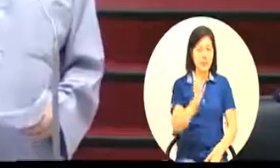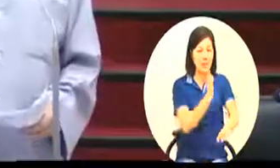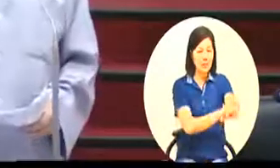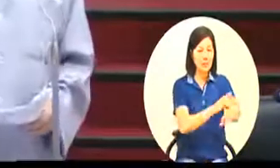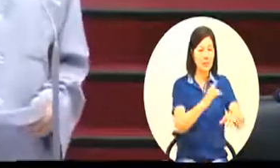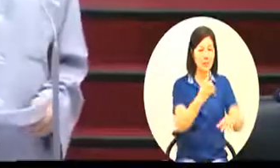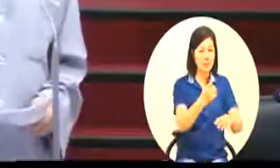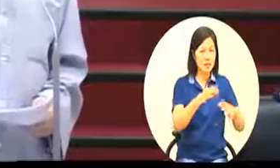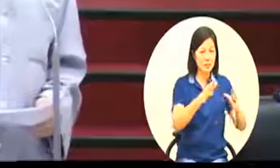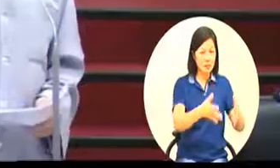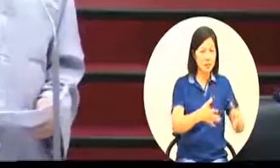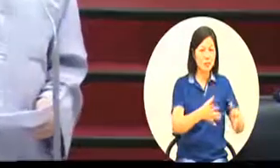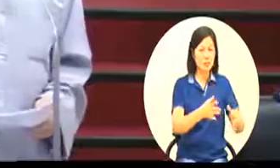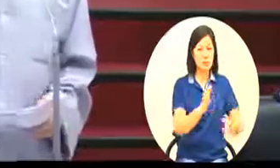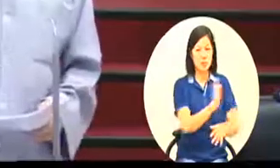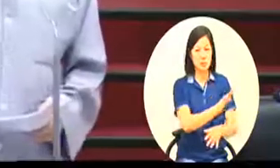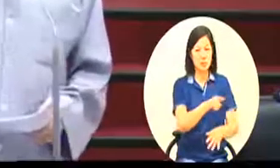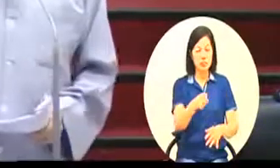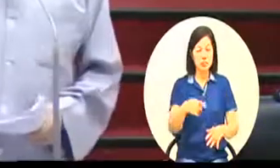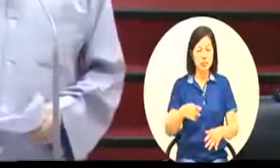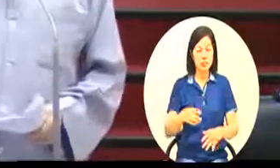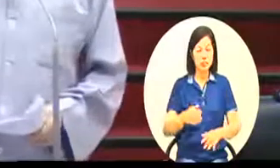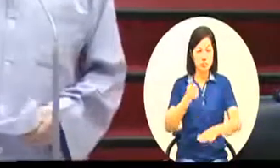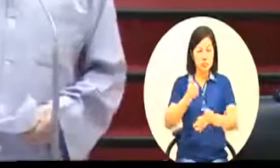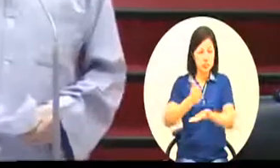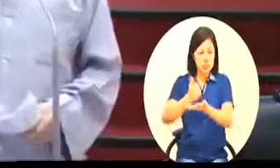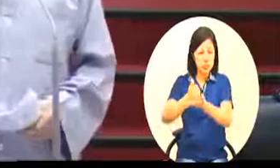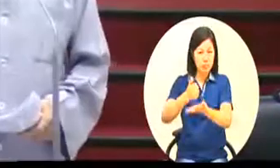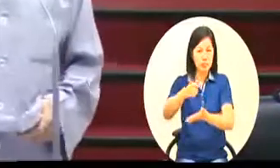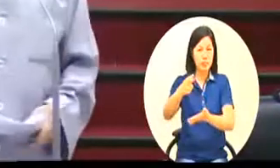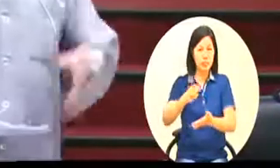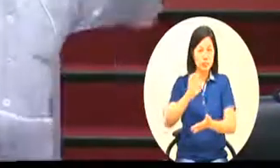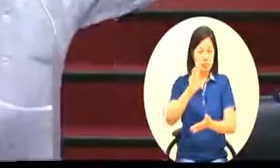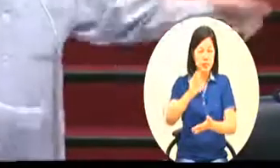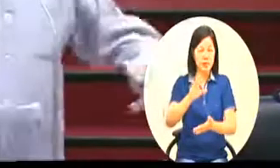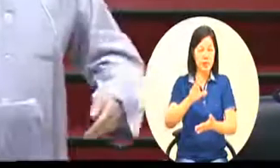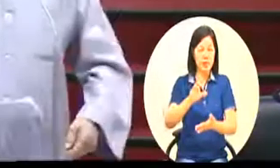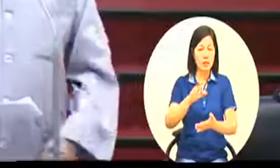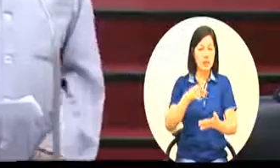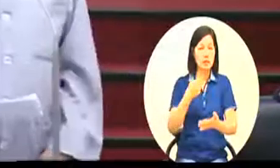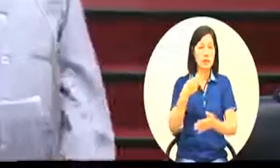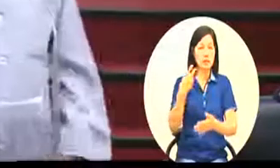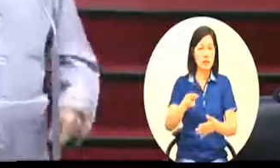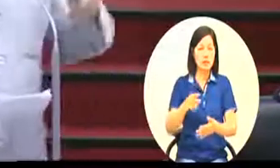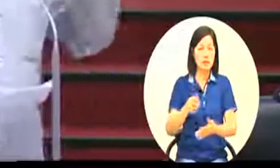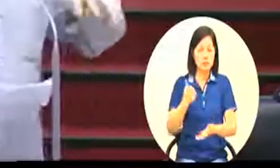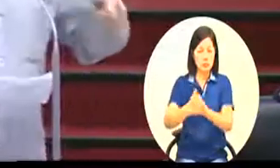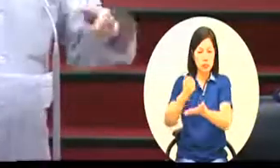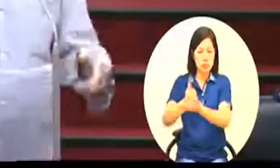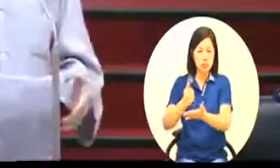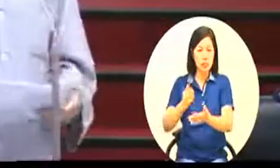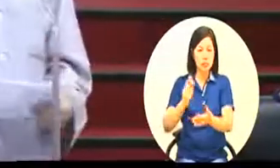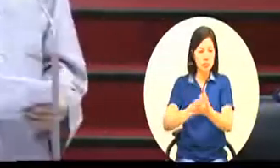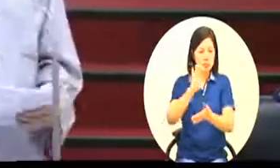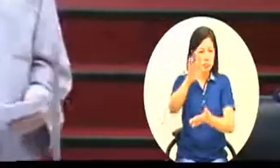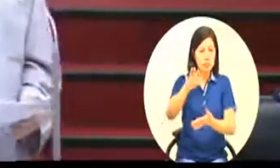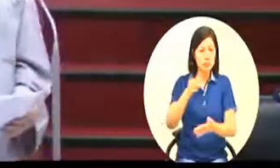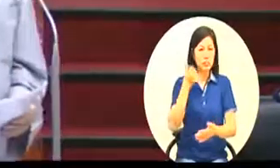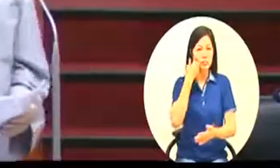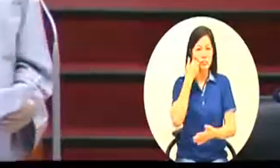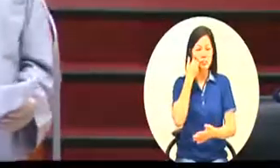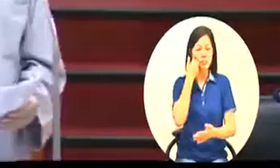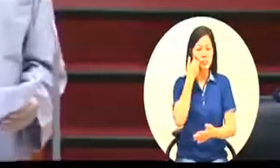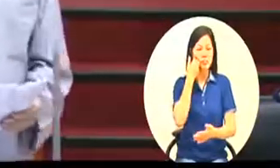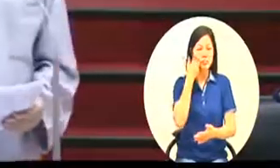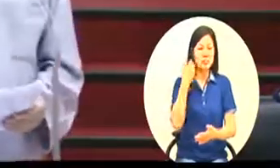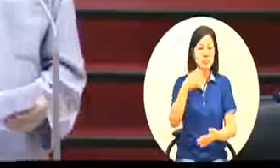提名84席，当选80席，这县市议员当选了几个咧插，要阁选举啊啦？有